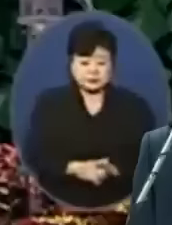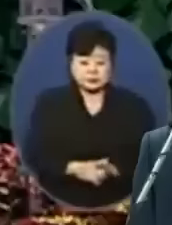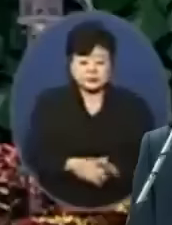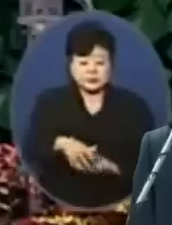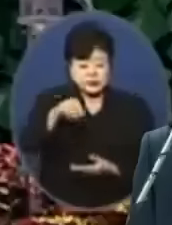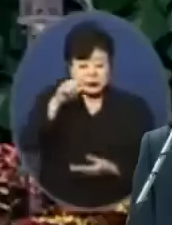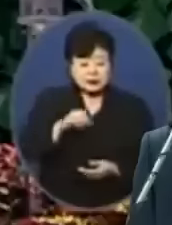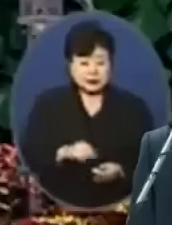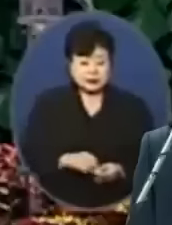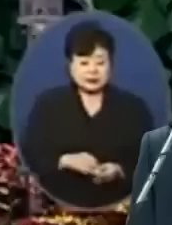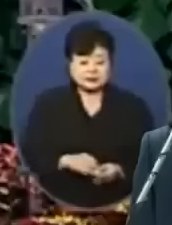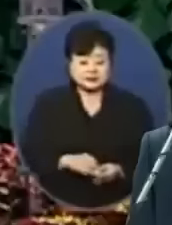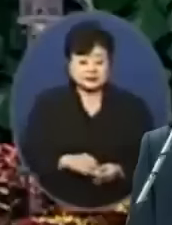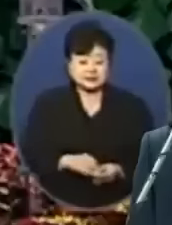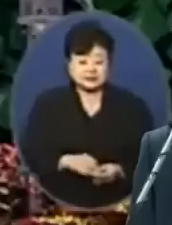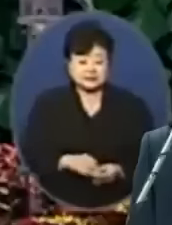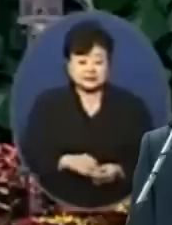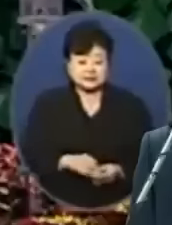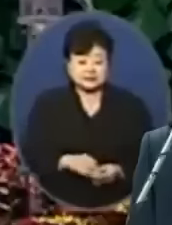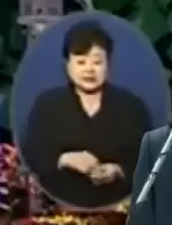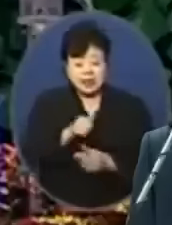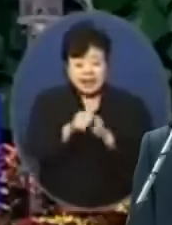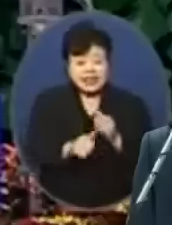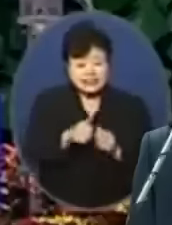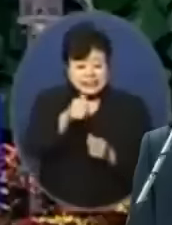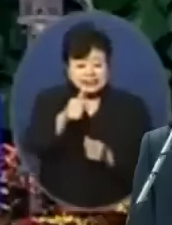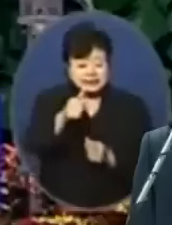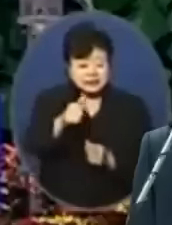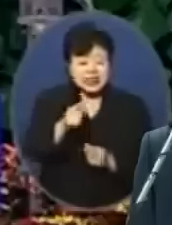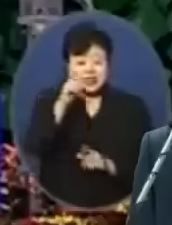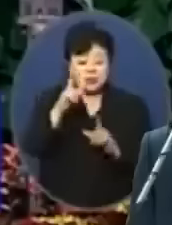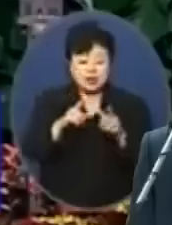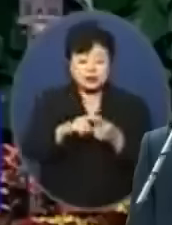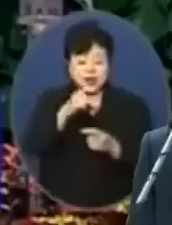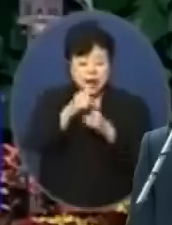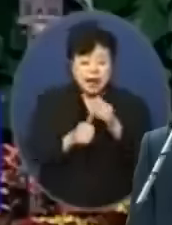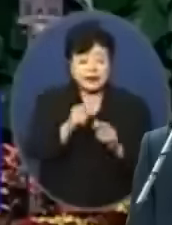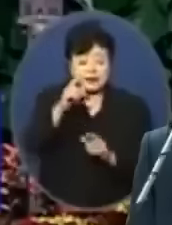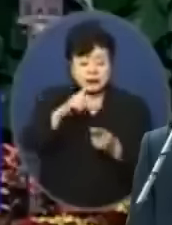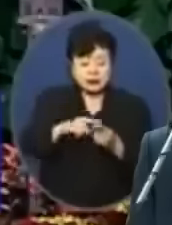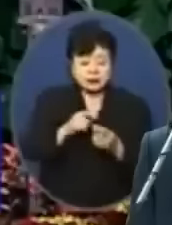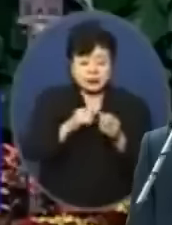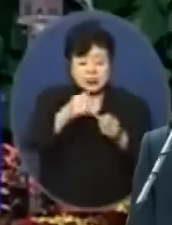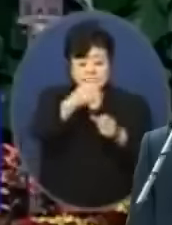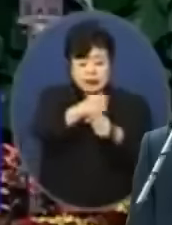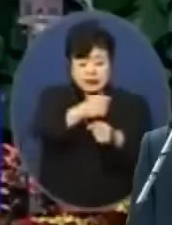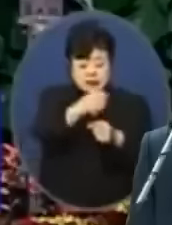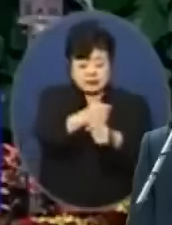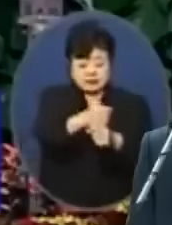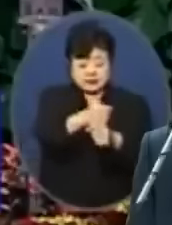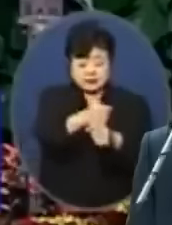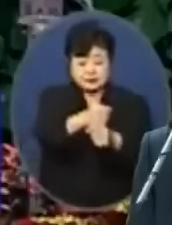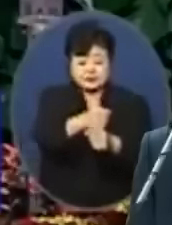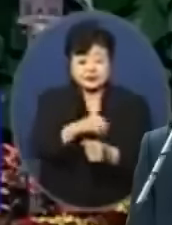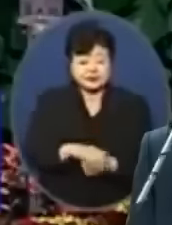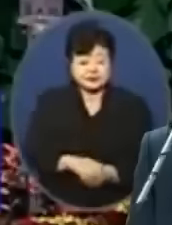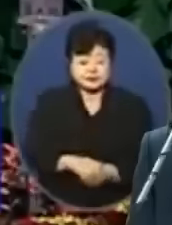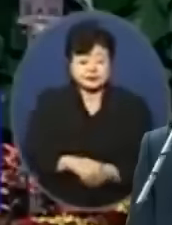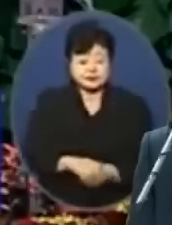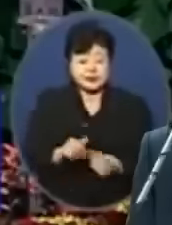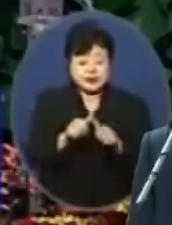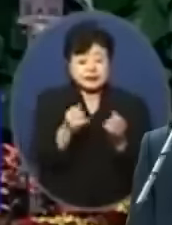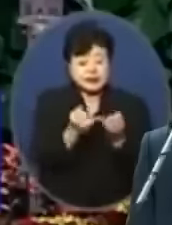1장 27절 28절에 하나님이 자기 형상 곧 하나님의 형상대로 사람을 창조하시되